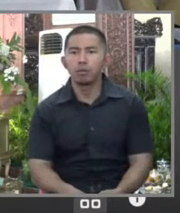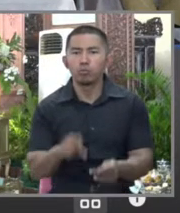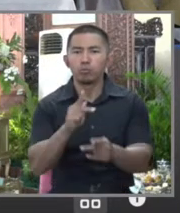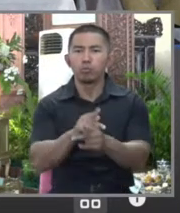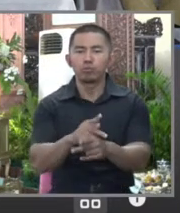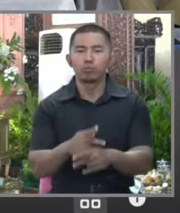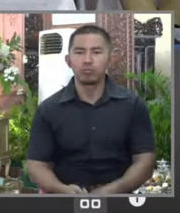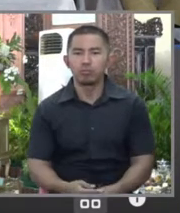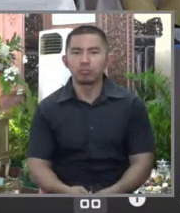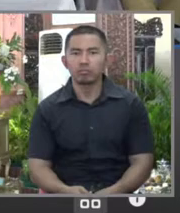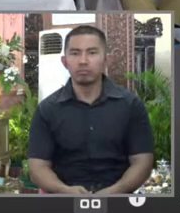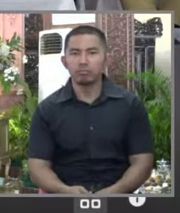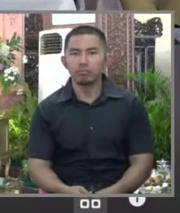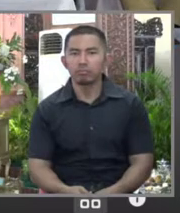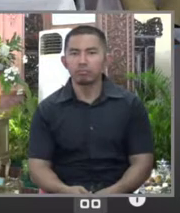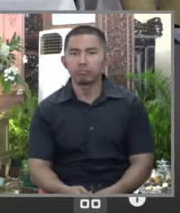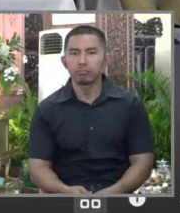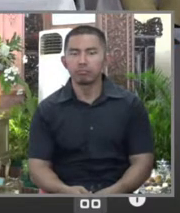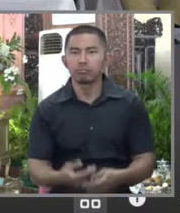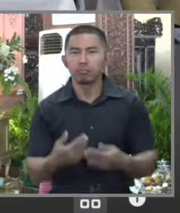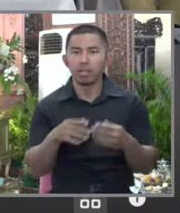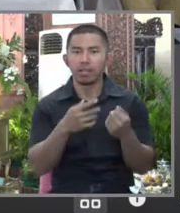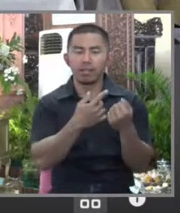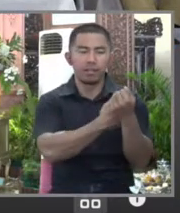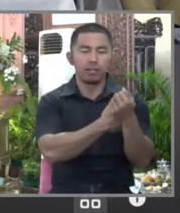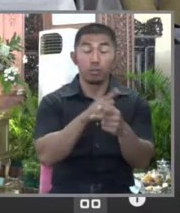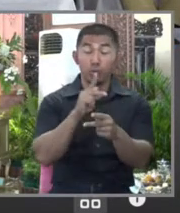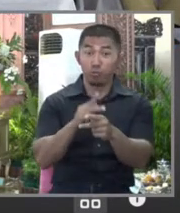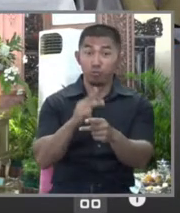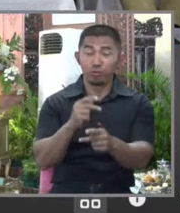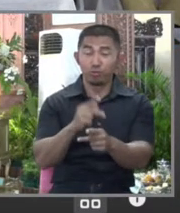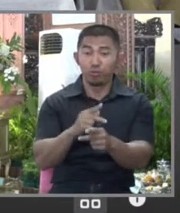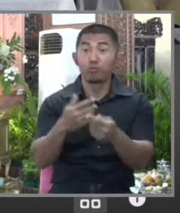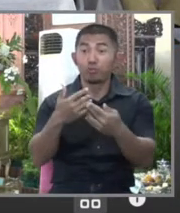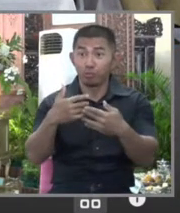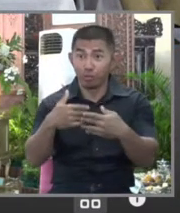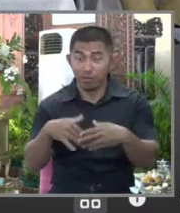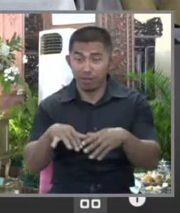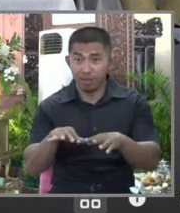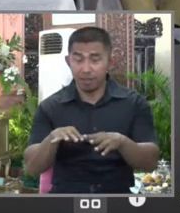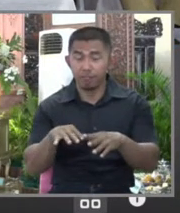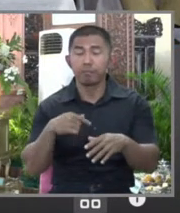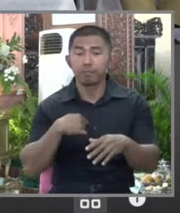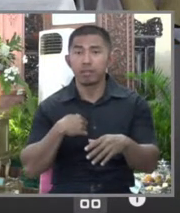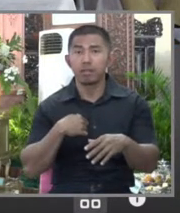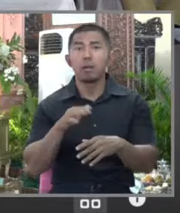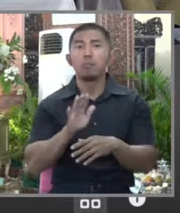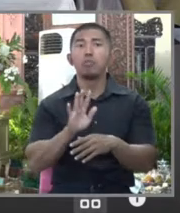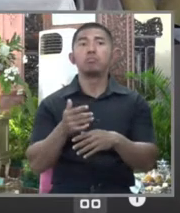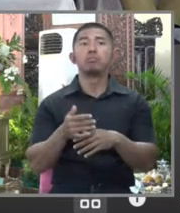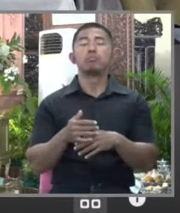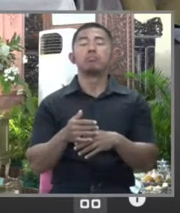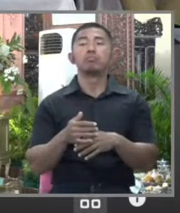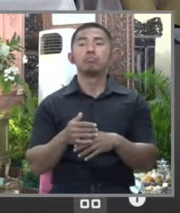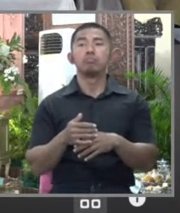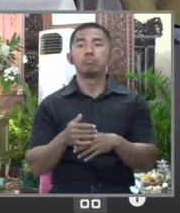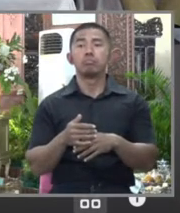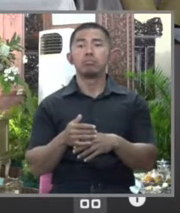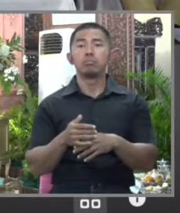Iya. Ya di samping tenaga pendidik, fasilitas kami yaitu yang belum ada adalah